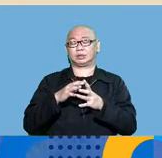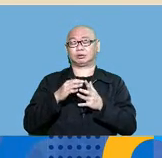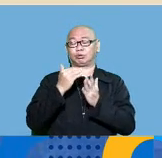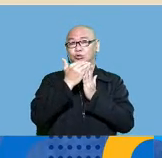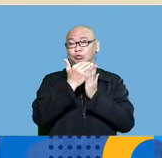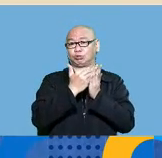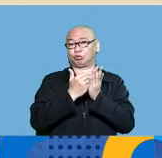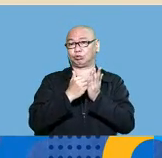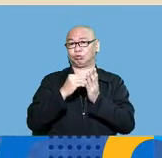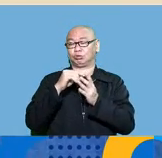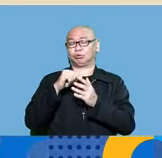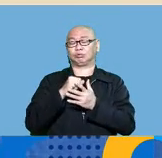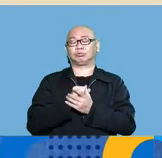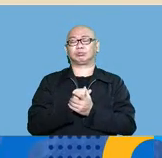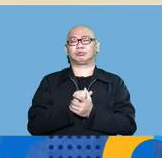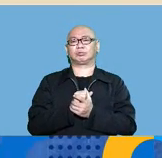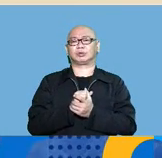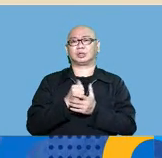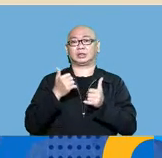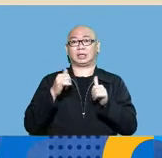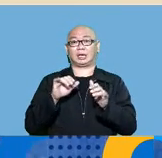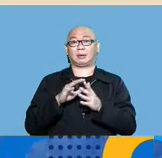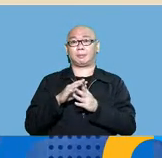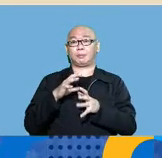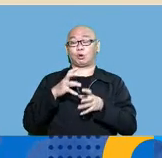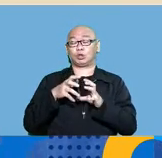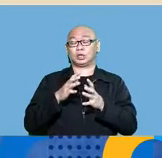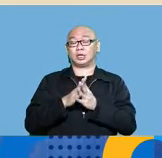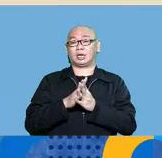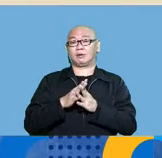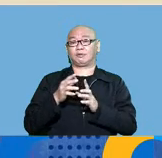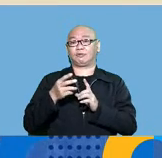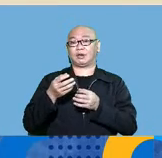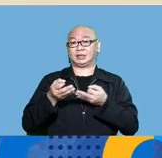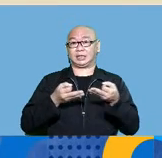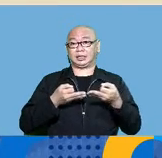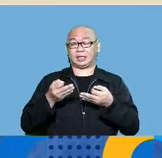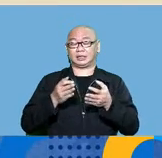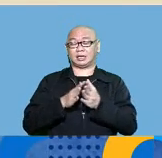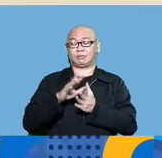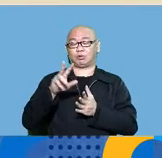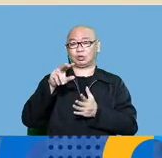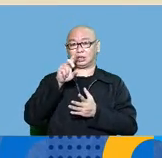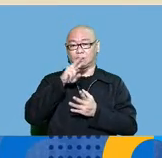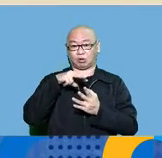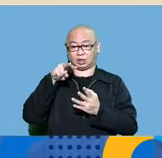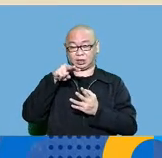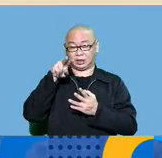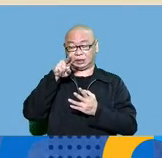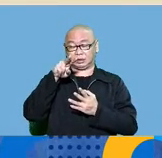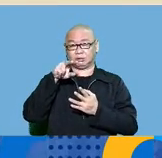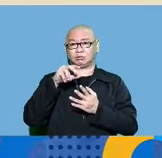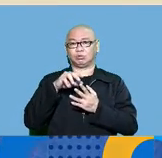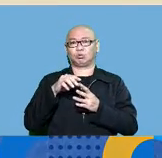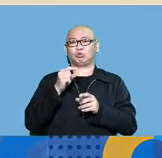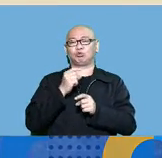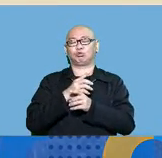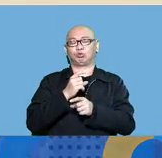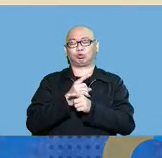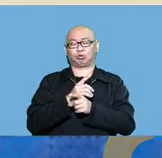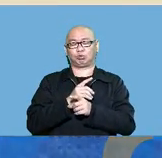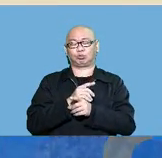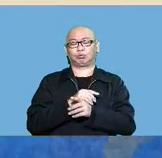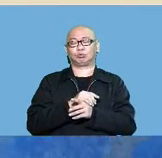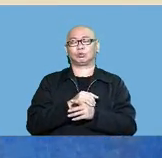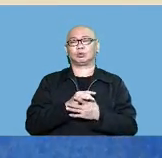pelaksanaan project. Yang keempat menyelesaikan project dengan fasilitasi dan monitoring oleh guru. Yang